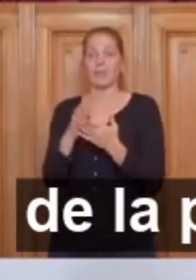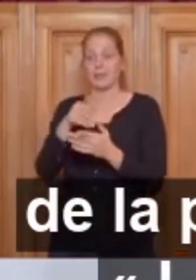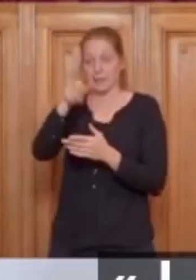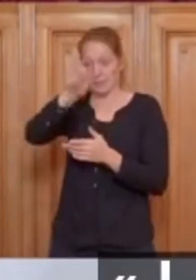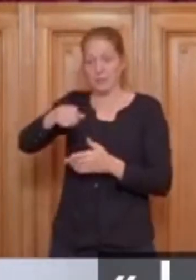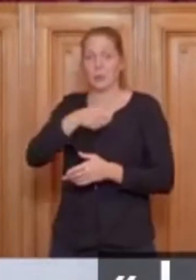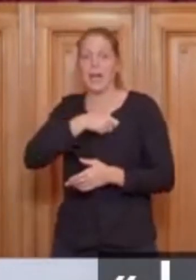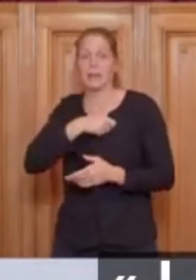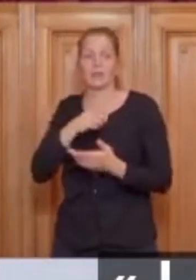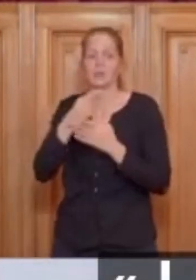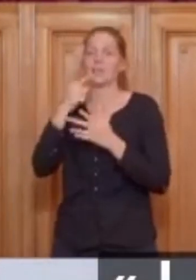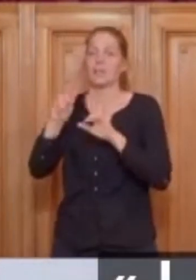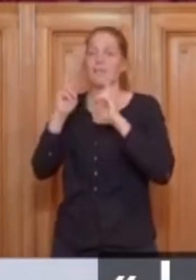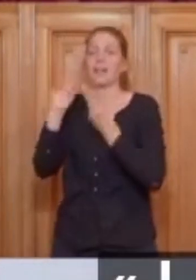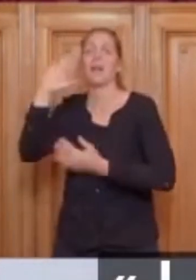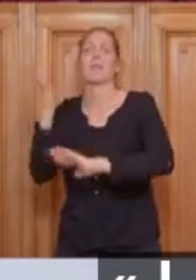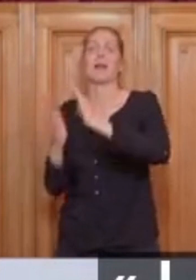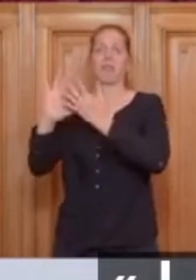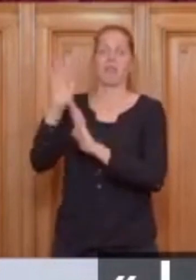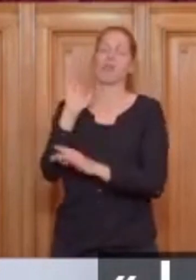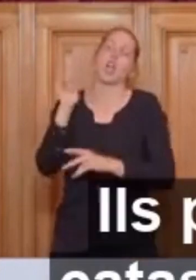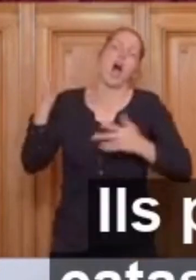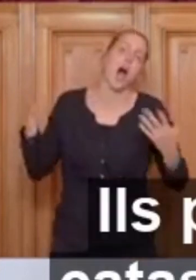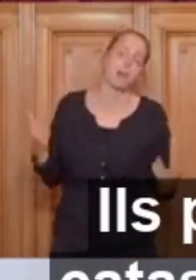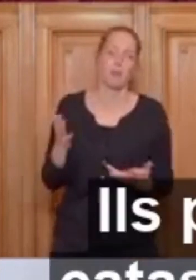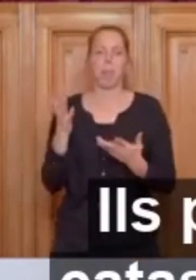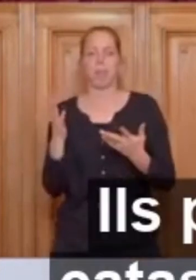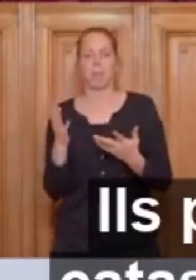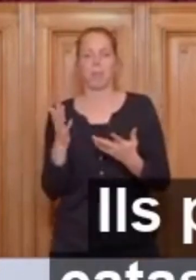macht. Welt verbrennt. Ja. Lauter, ein